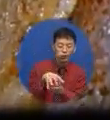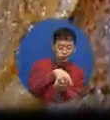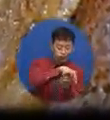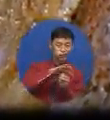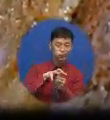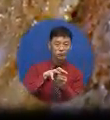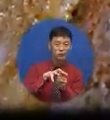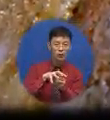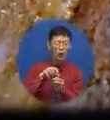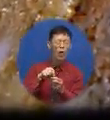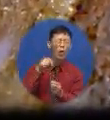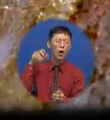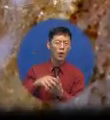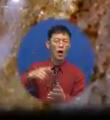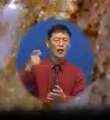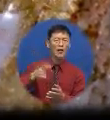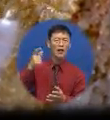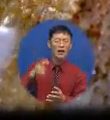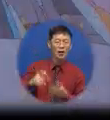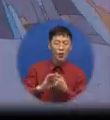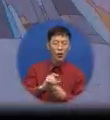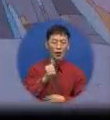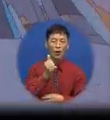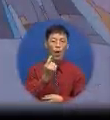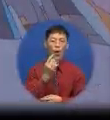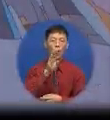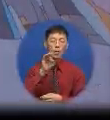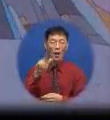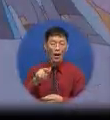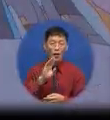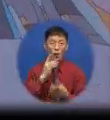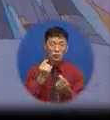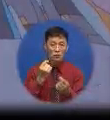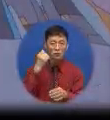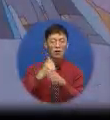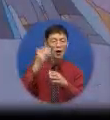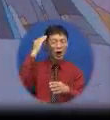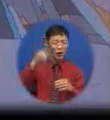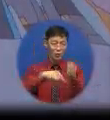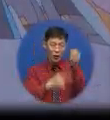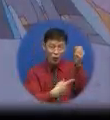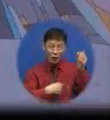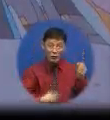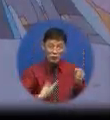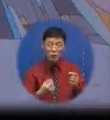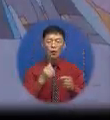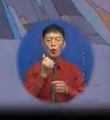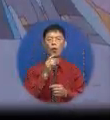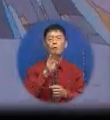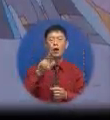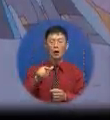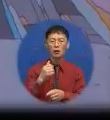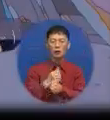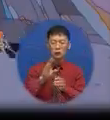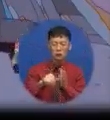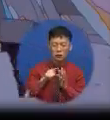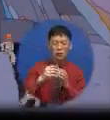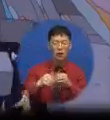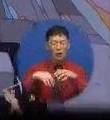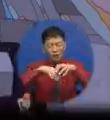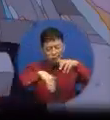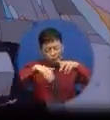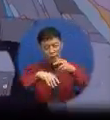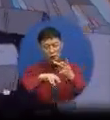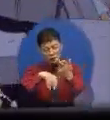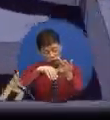됩니다. 근데 이게 오랜 세월이 지나서 굳어지는데 여러분 호박이라는 보석 아시죠? 그 한복 마고자 단추하는 호박이라는 보석이 되는데 이